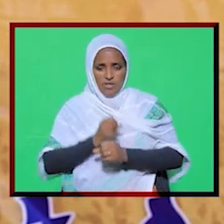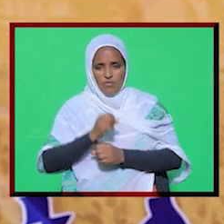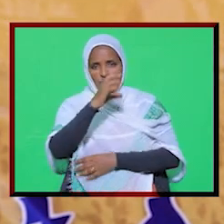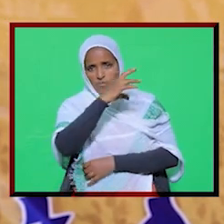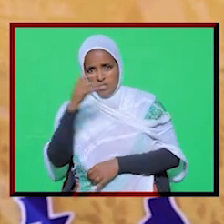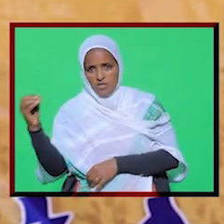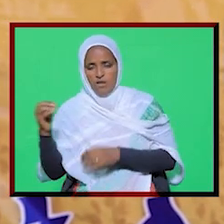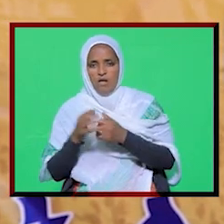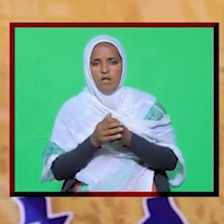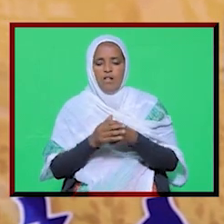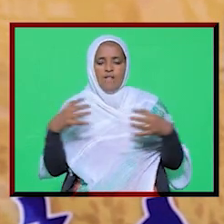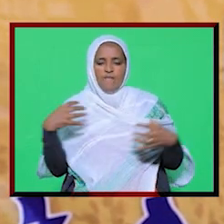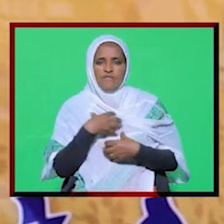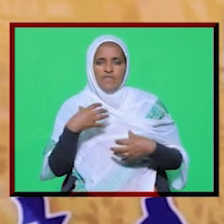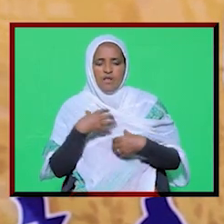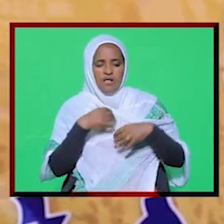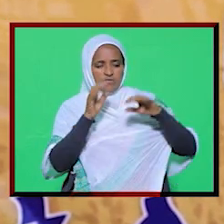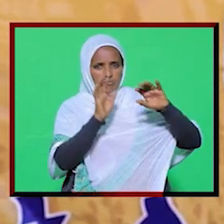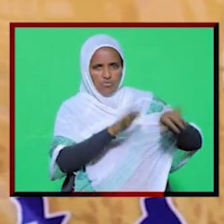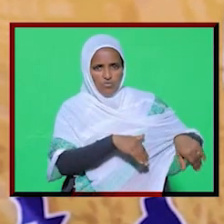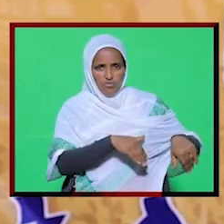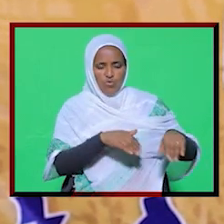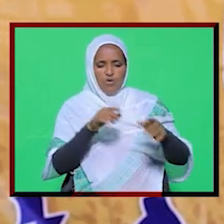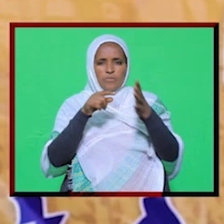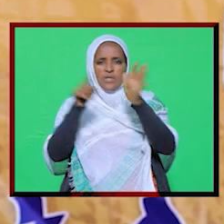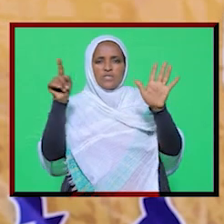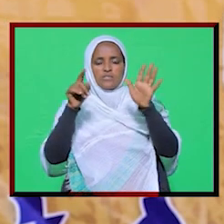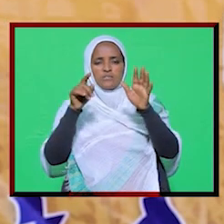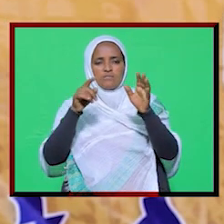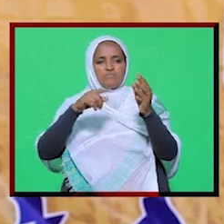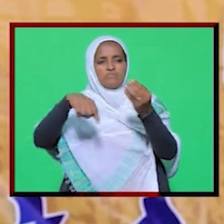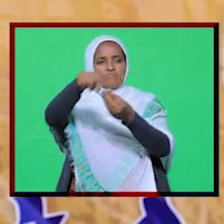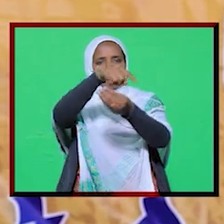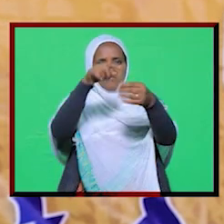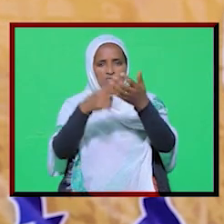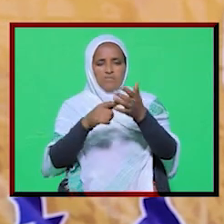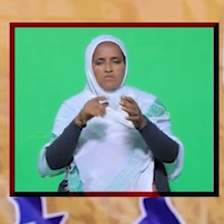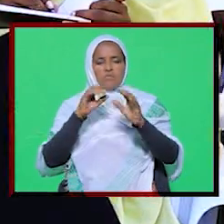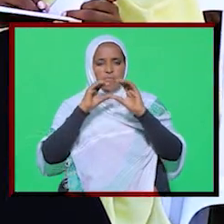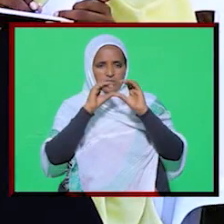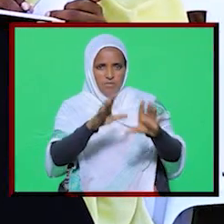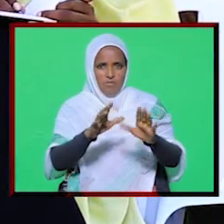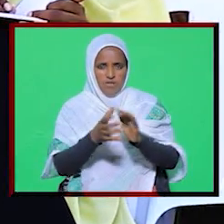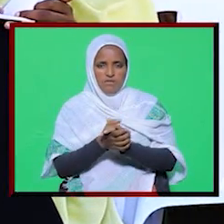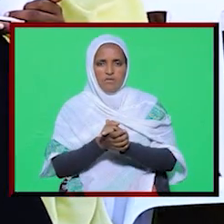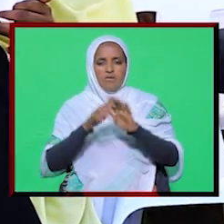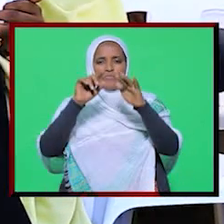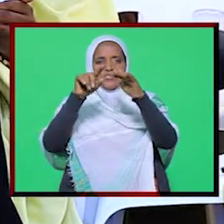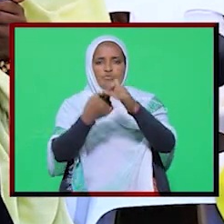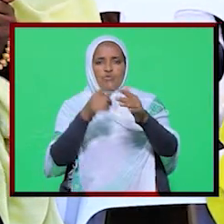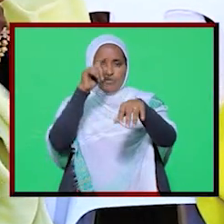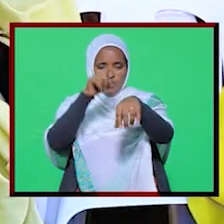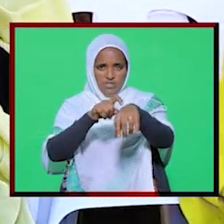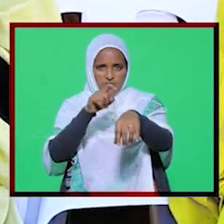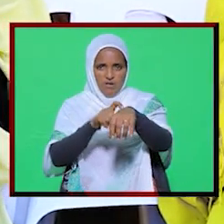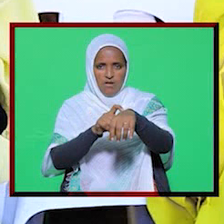በተቀበሉበትና ፍርሃት ለቋቸው በግልጽ በአደባባይ በጥባት ማስተማር በጀመሩበት